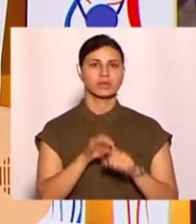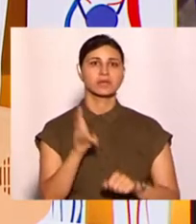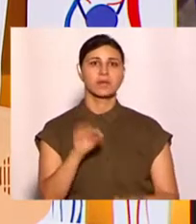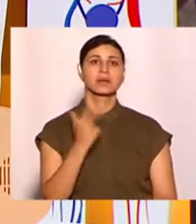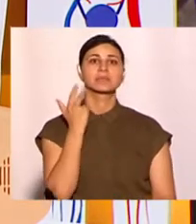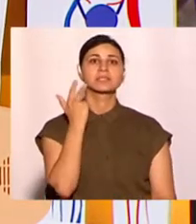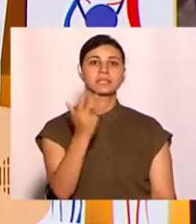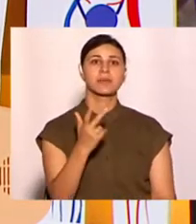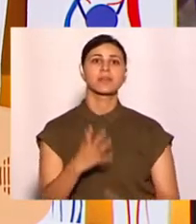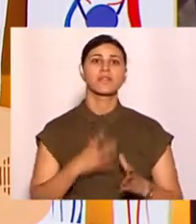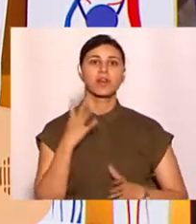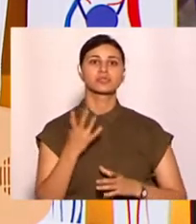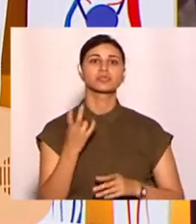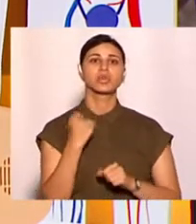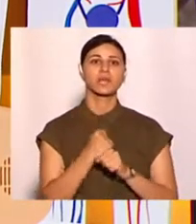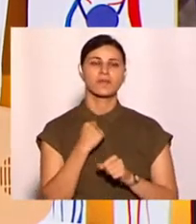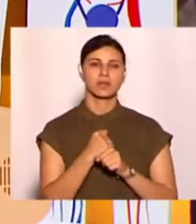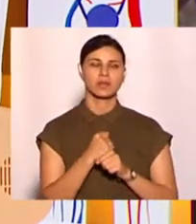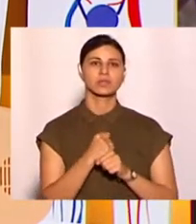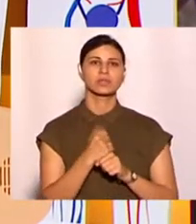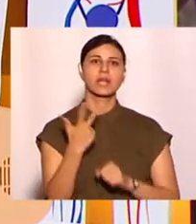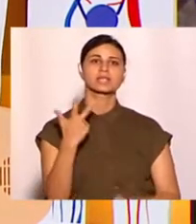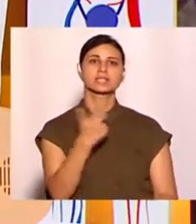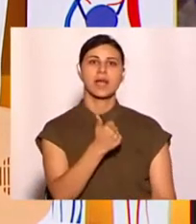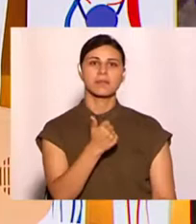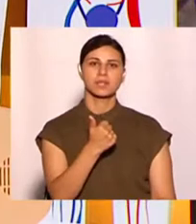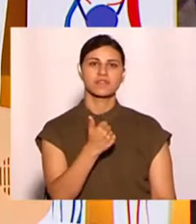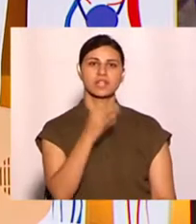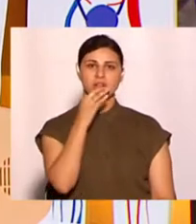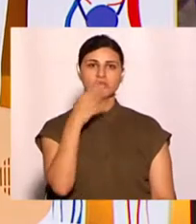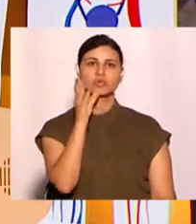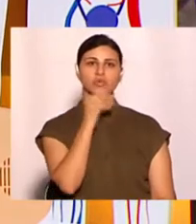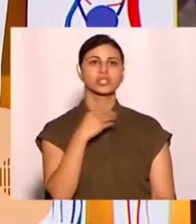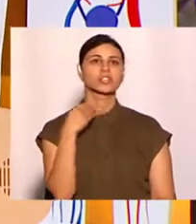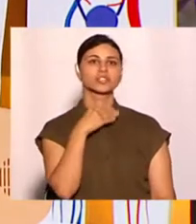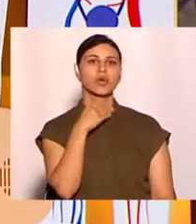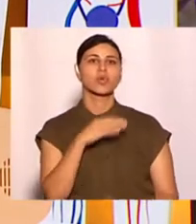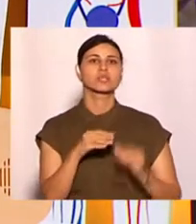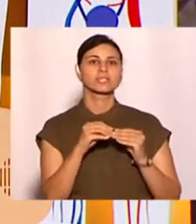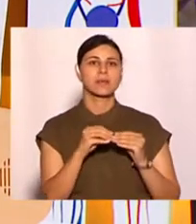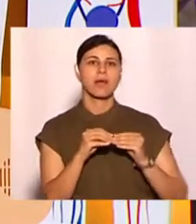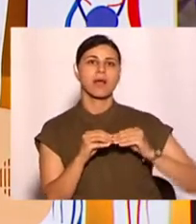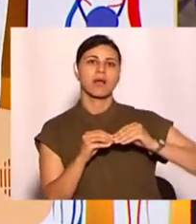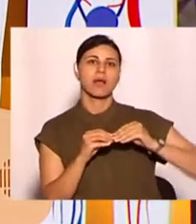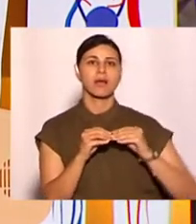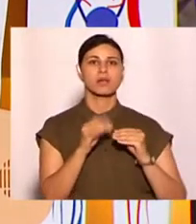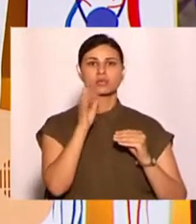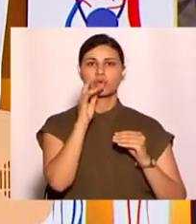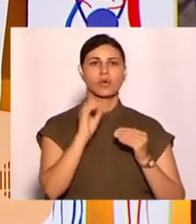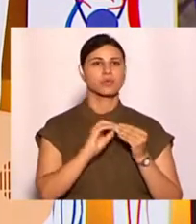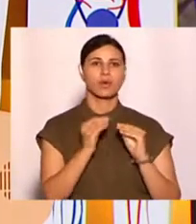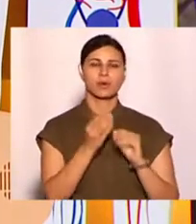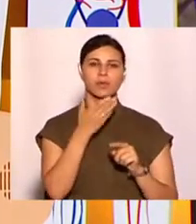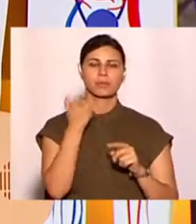3 ტიპის ვარჯიში უნდა გაკეთდეს 3-6 კვირის გასვლის მერე, როდესაც შეხორცდება ჭრილობა და ხელის აწების შემთხვევაში არ არის საშუალება